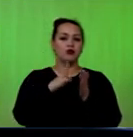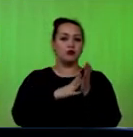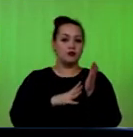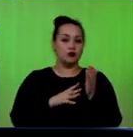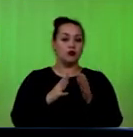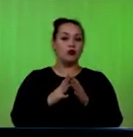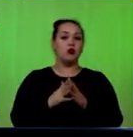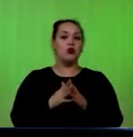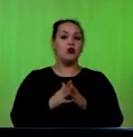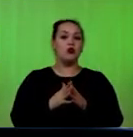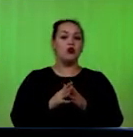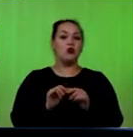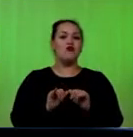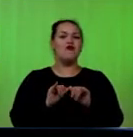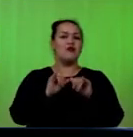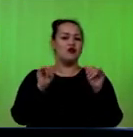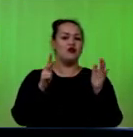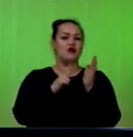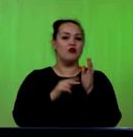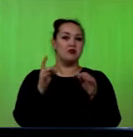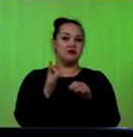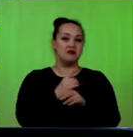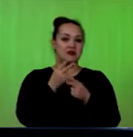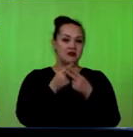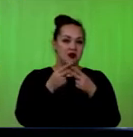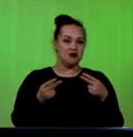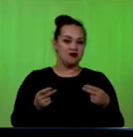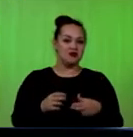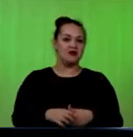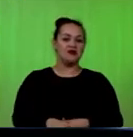увеличит 80 раз то получится